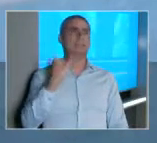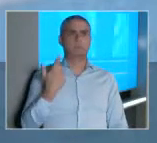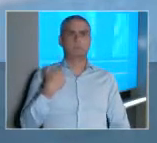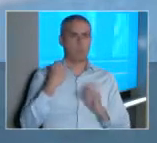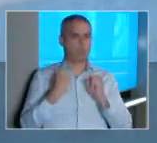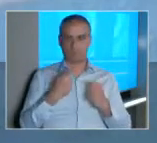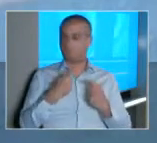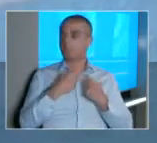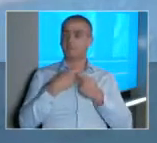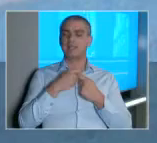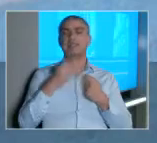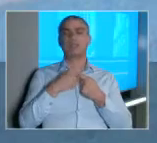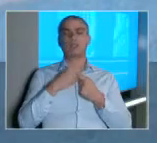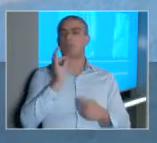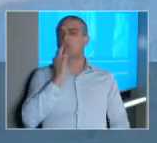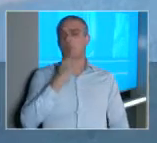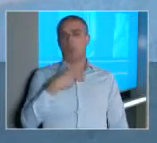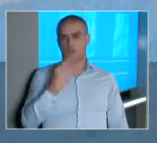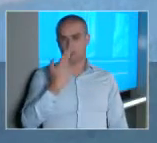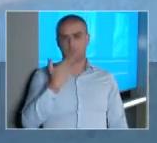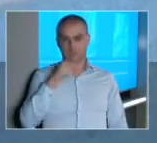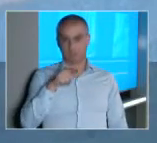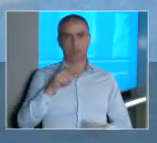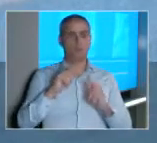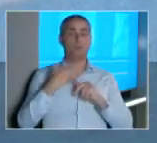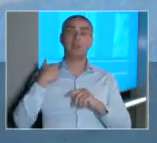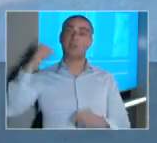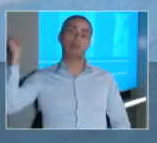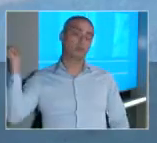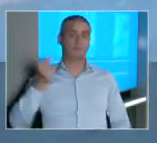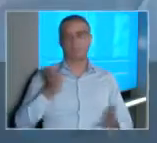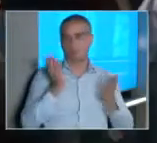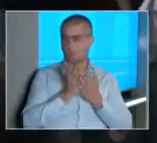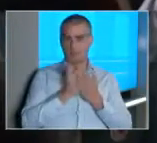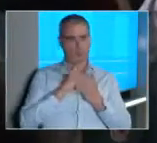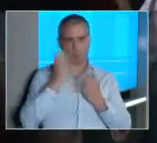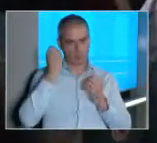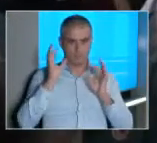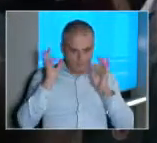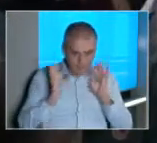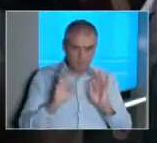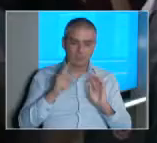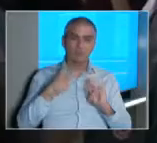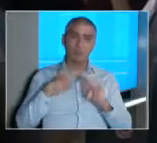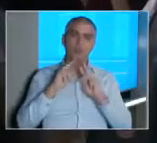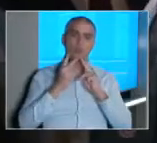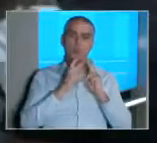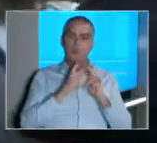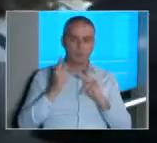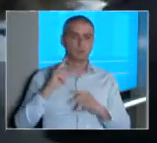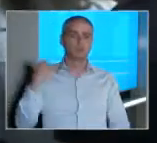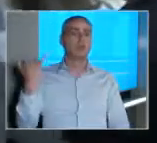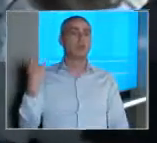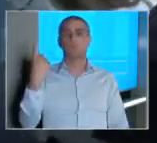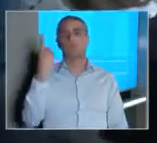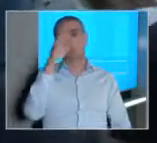לא בטוח שכל הציבור... איגי הוא ארגון הנוער הגאה בישראל, הוא פועל מקריית שמונה ועד אילת, לא כקלישאה, אלא באמת יש לנו קבוצות בכל